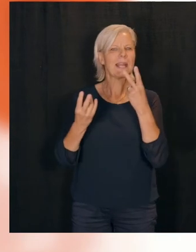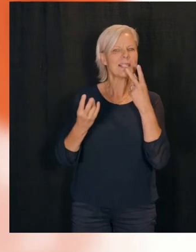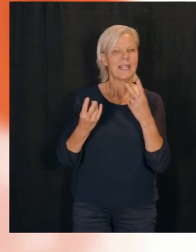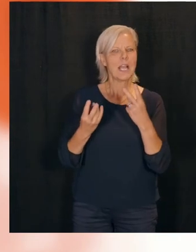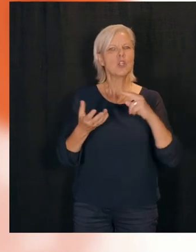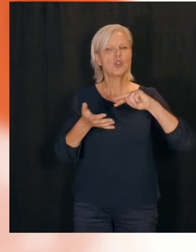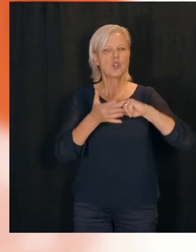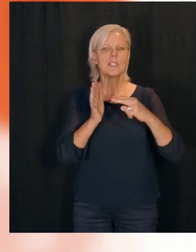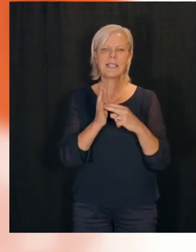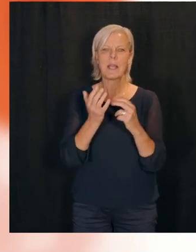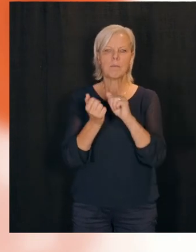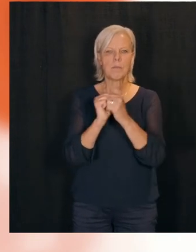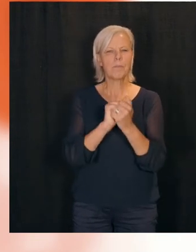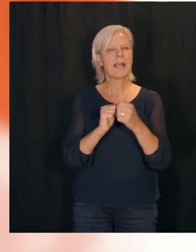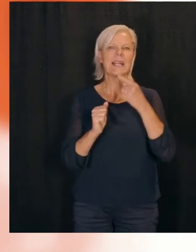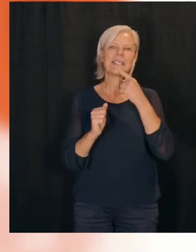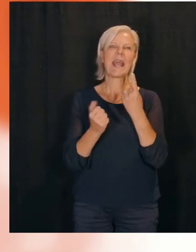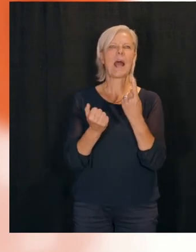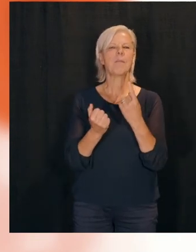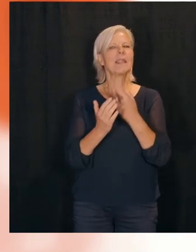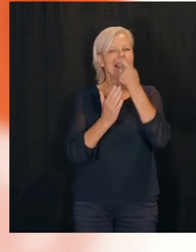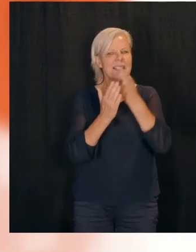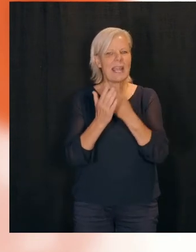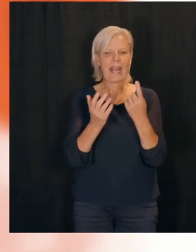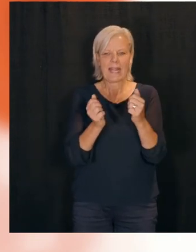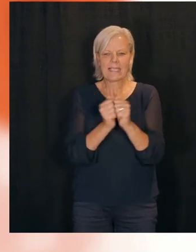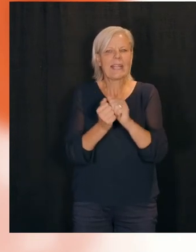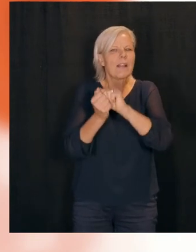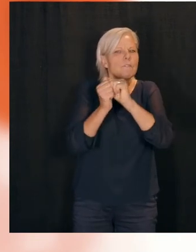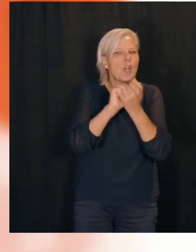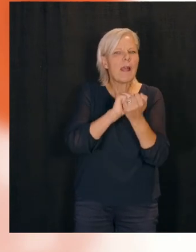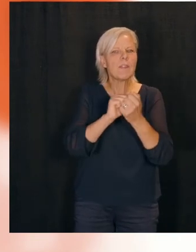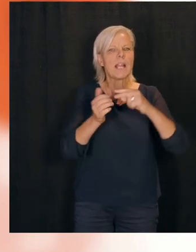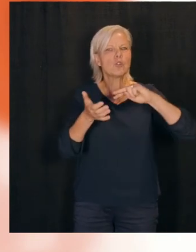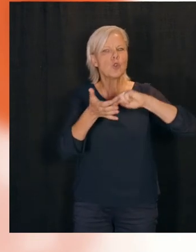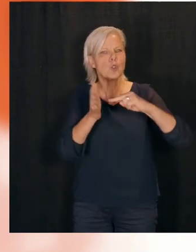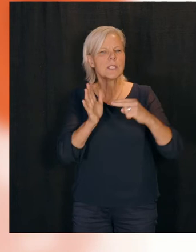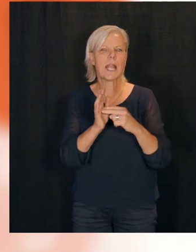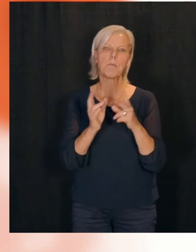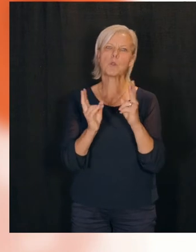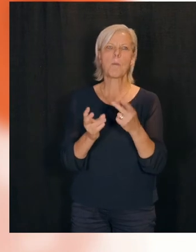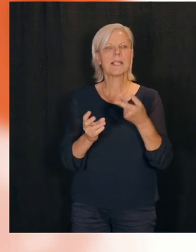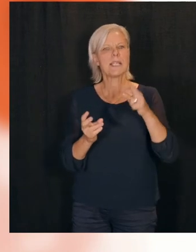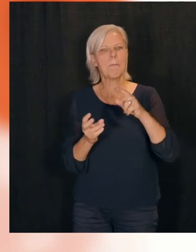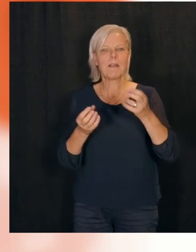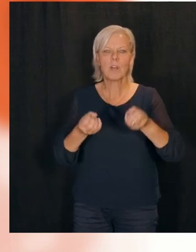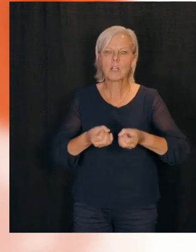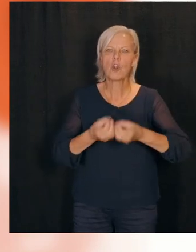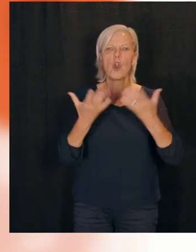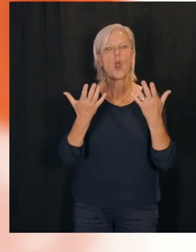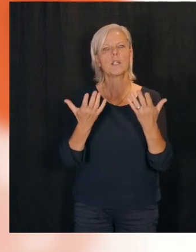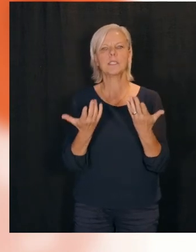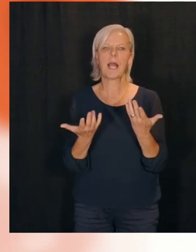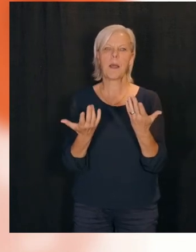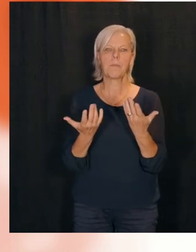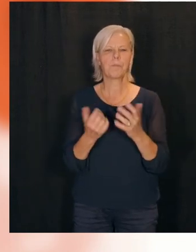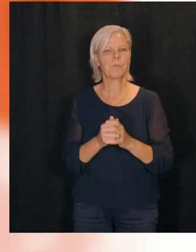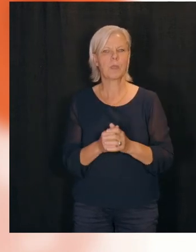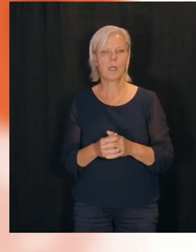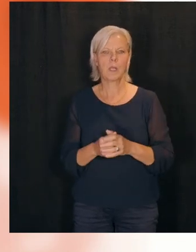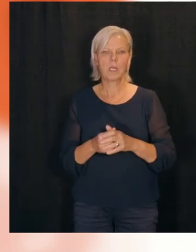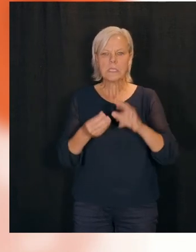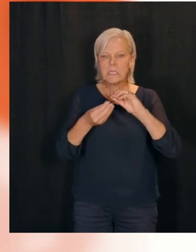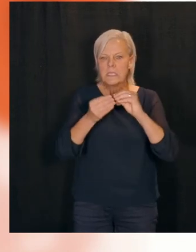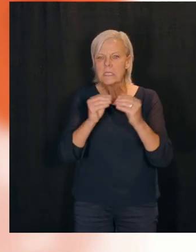Att design är ett sätt att förändra system, till exempel för att lösa komplexa sociala